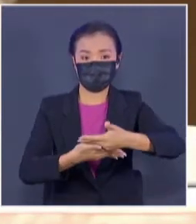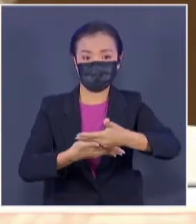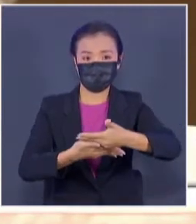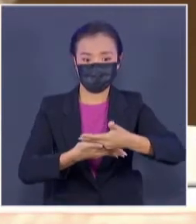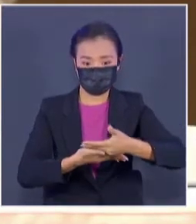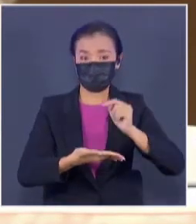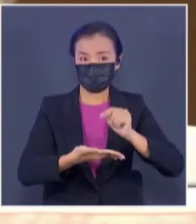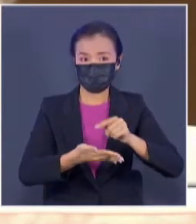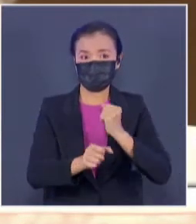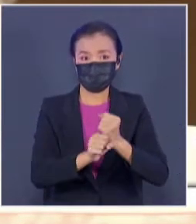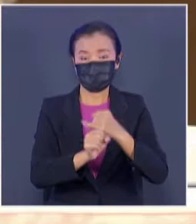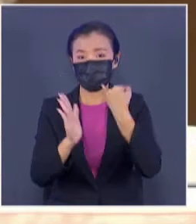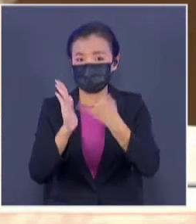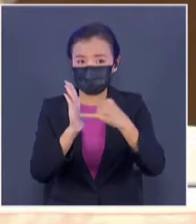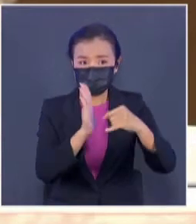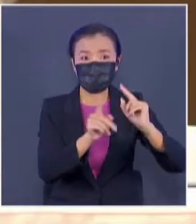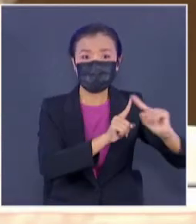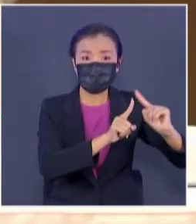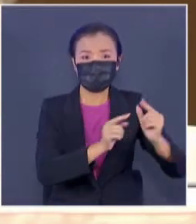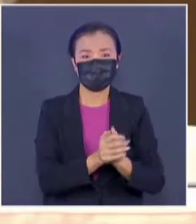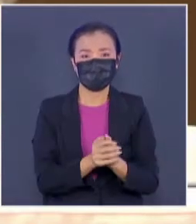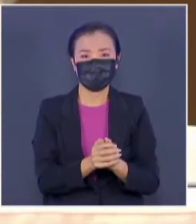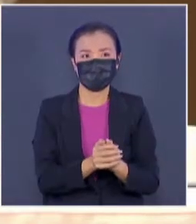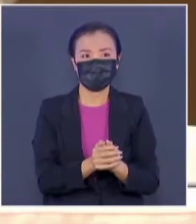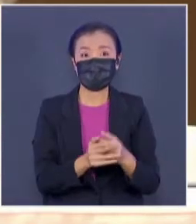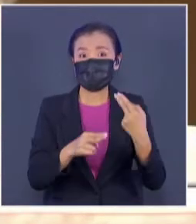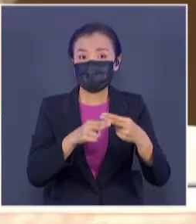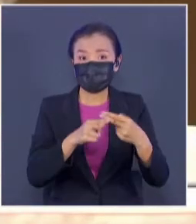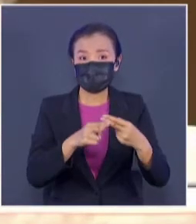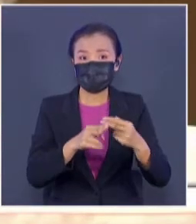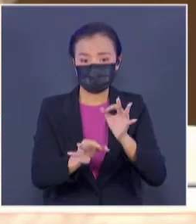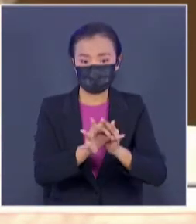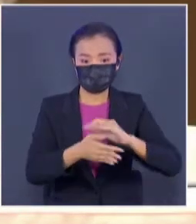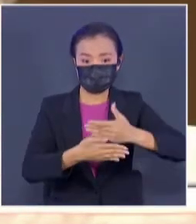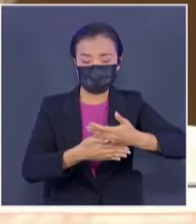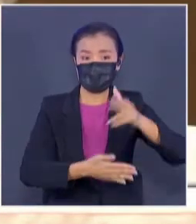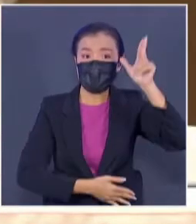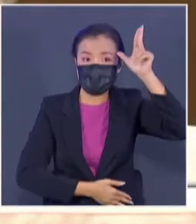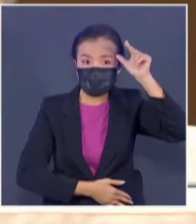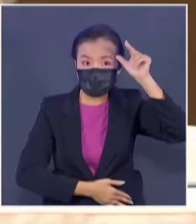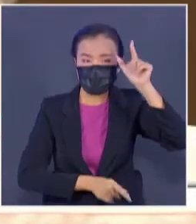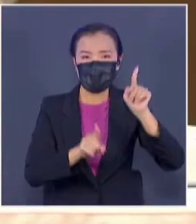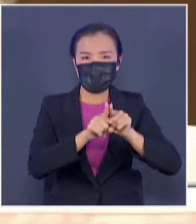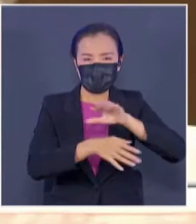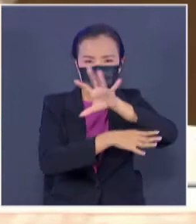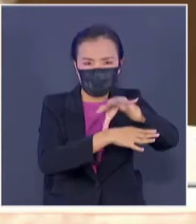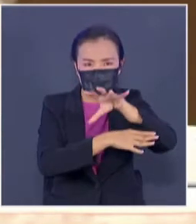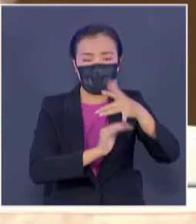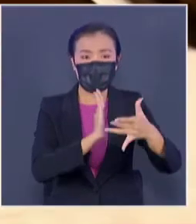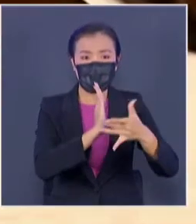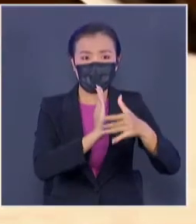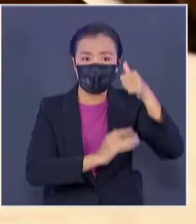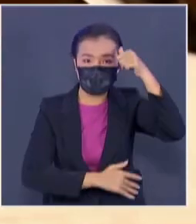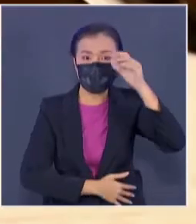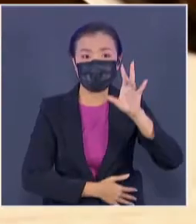ไปกระทำความผิดหรือเราจะเรียกกันในวงการว่าบัญชีม้าเป็นการตัดวงจรการหลอกลวงภัยออนไลน์เพียงแค่7วันคุณผู้ช